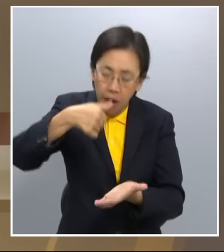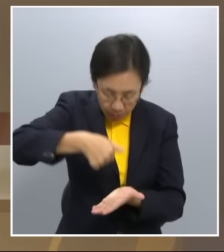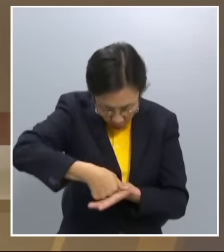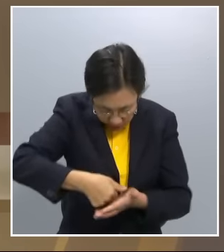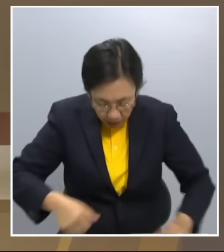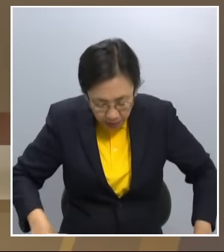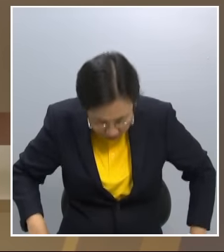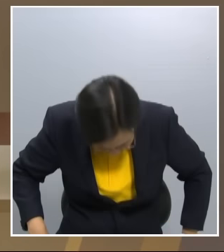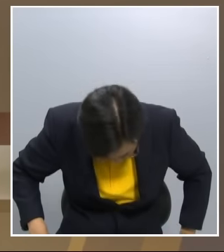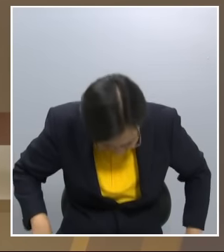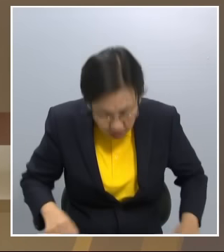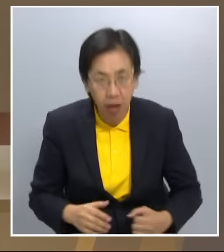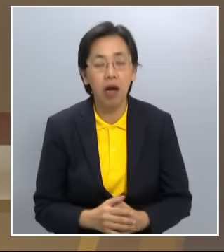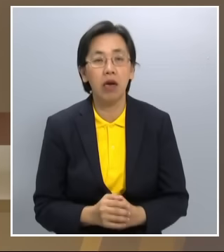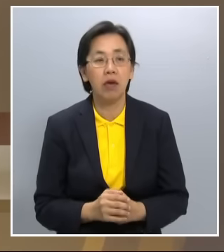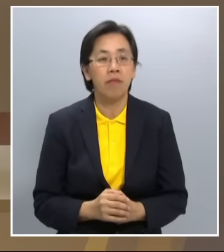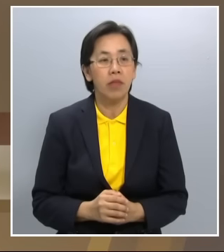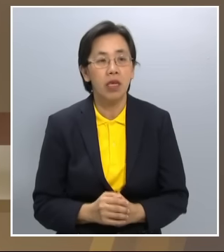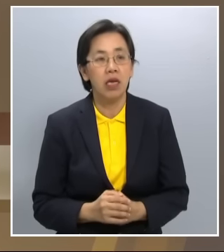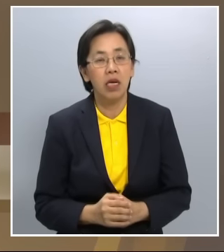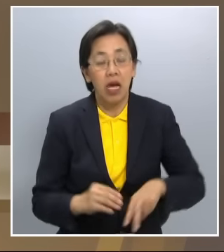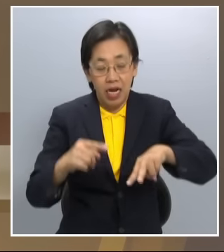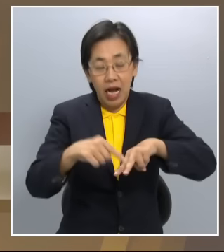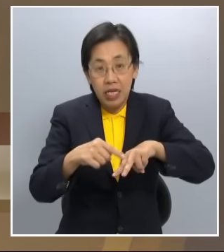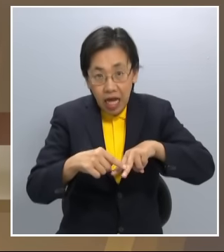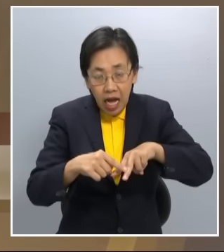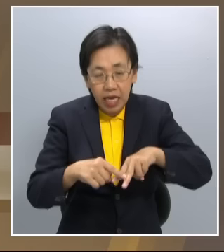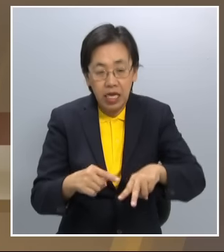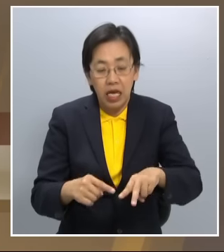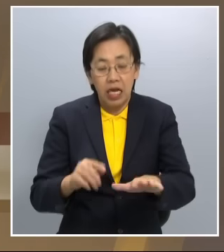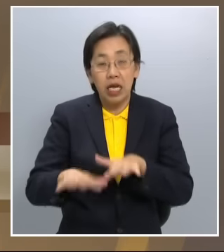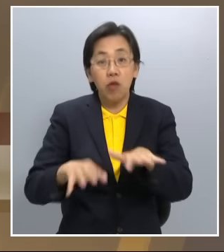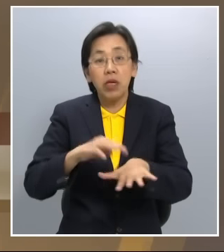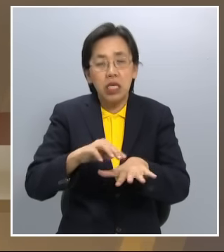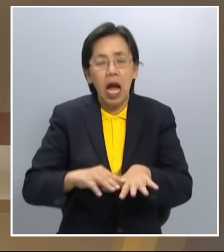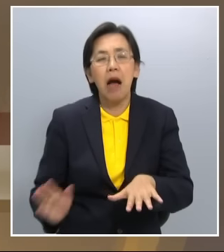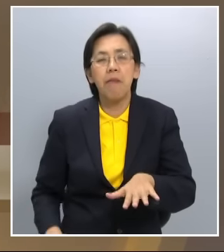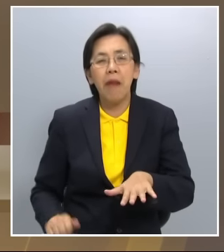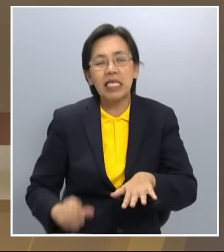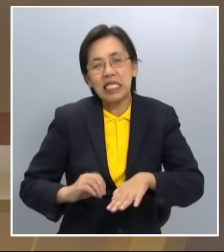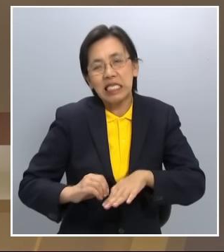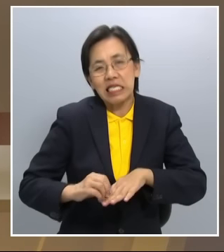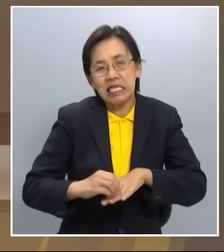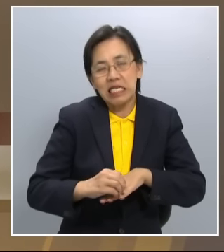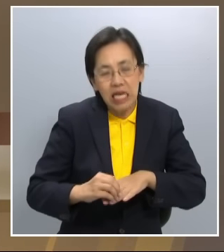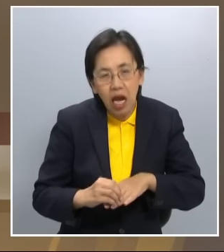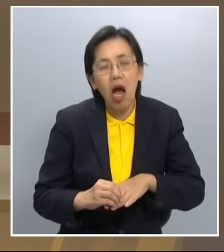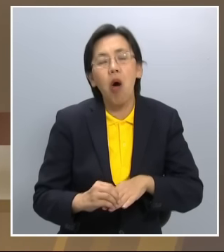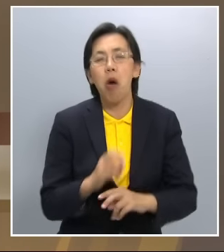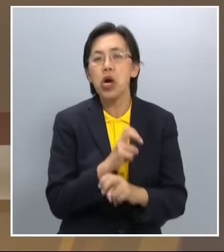างเตียงนอนโดยที่ขาข้างซ้ายกับนิ้วมือถูกสุนัขแทะเนื้อจนเหลือแต่กระ